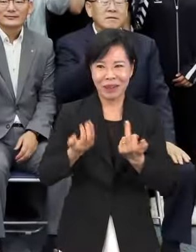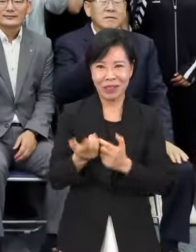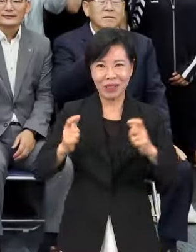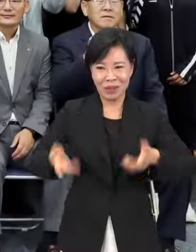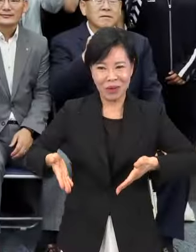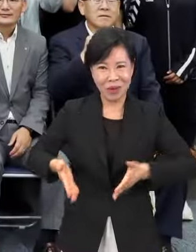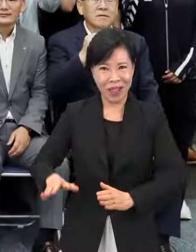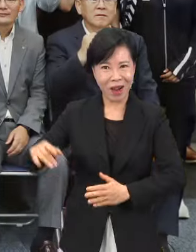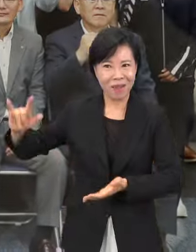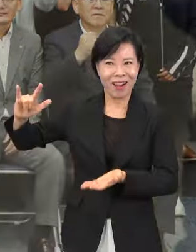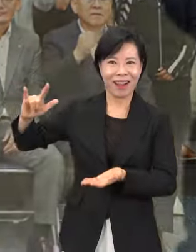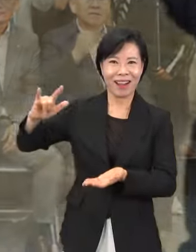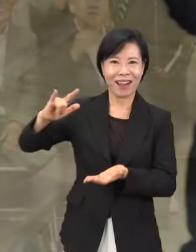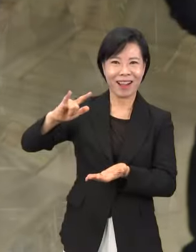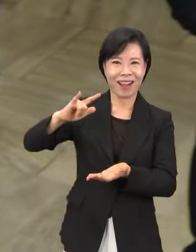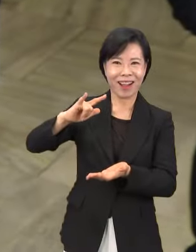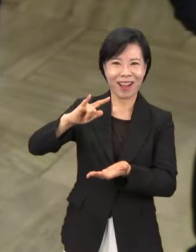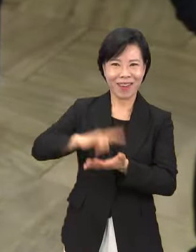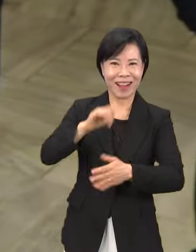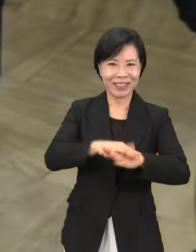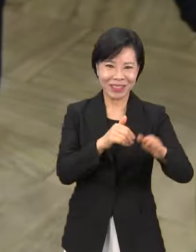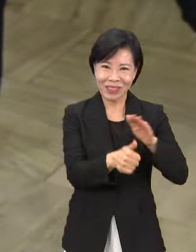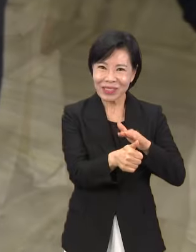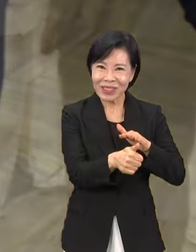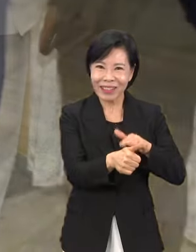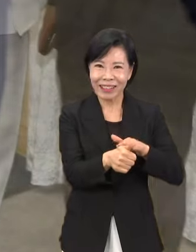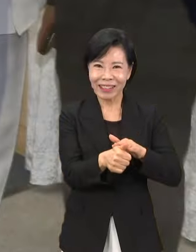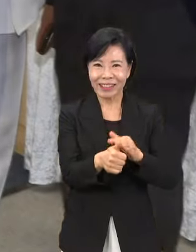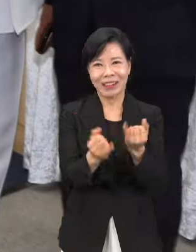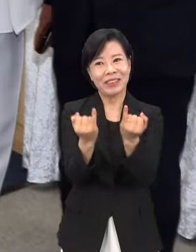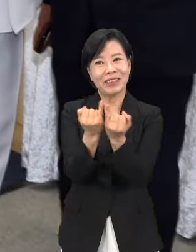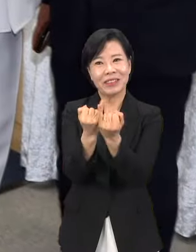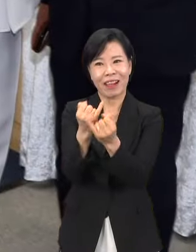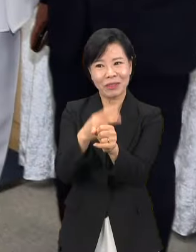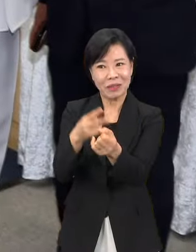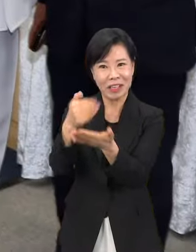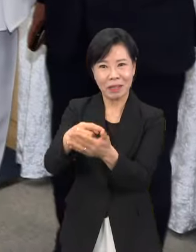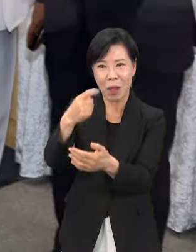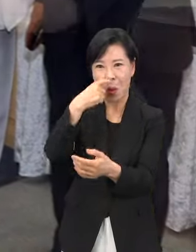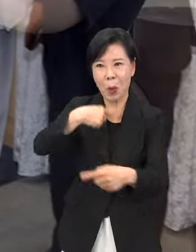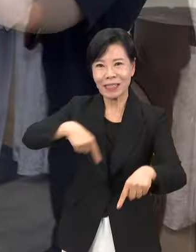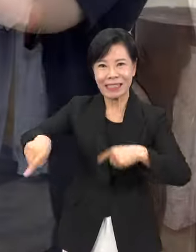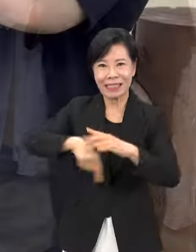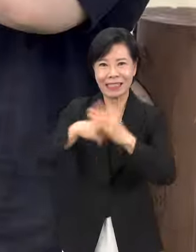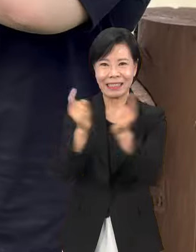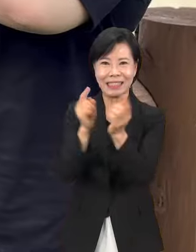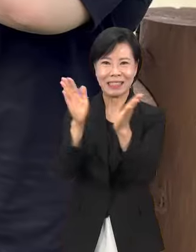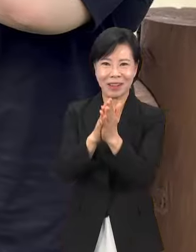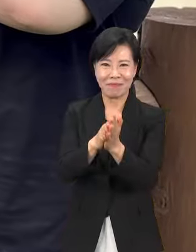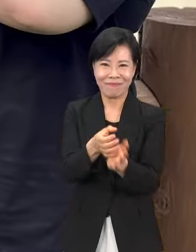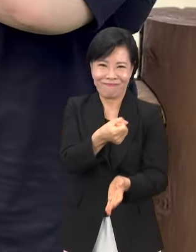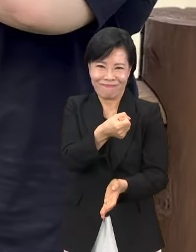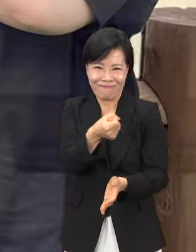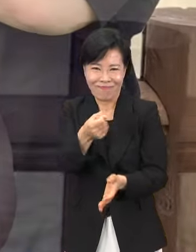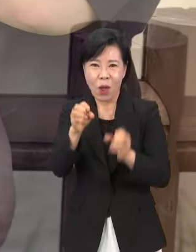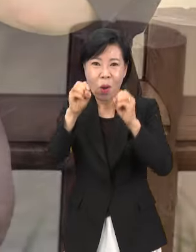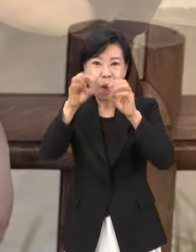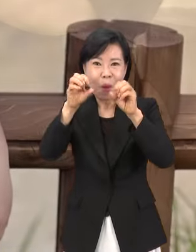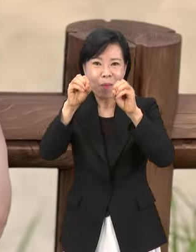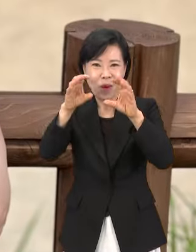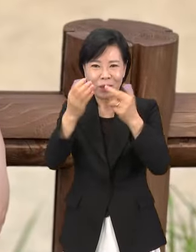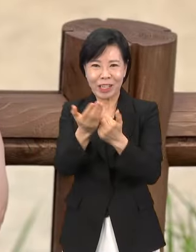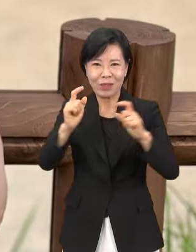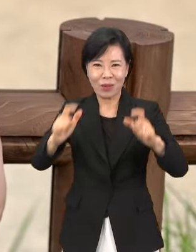고향 제주에 내려온 오혜진 선수와 그녀의 스승 홍영호 코치를 제주 홍보대사인 이